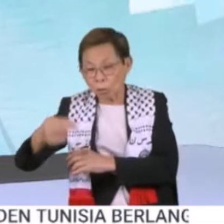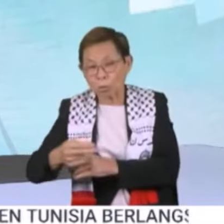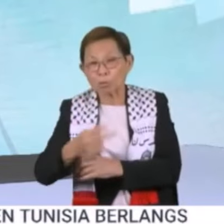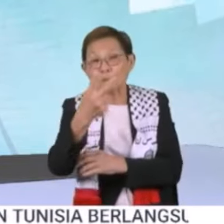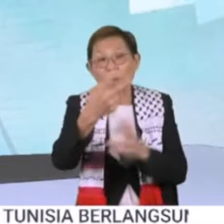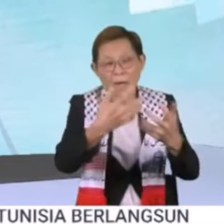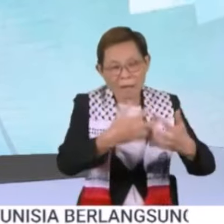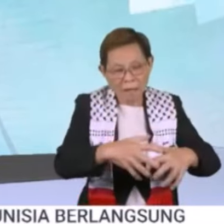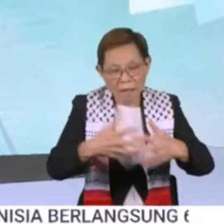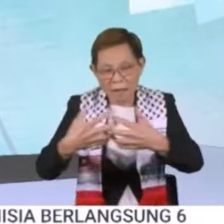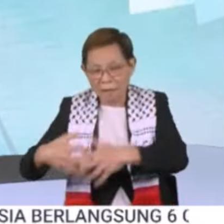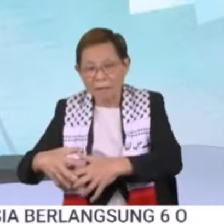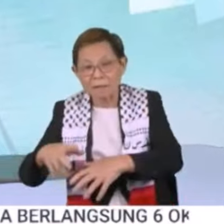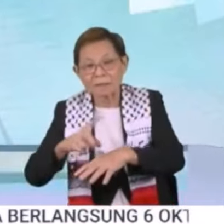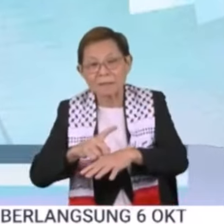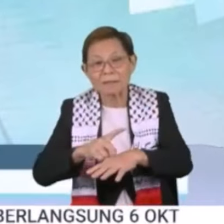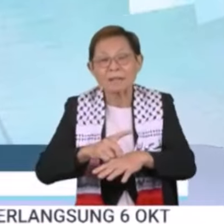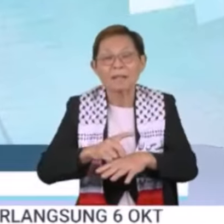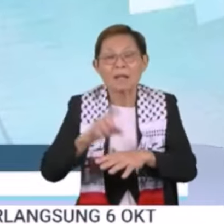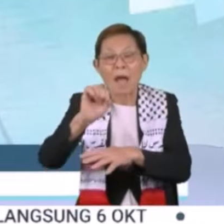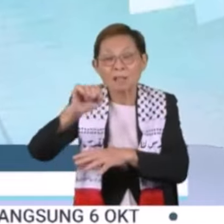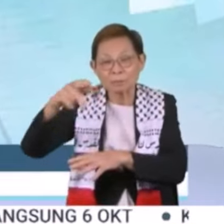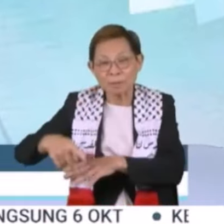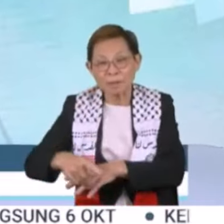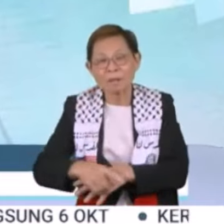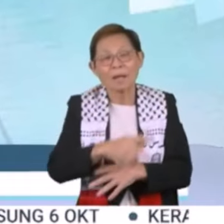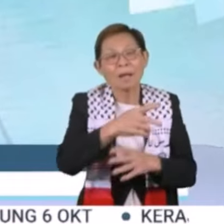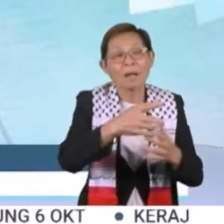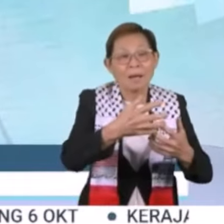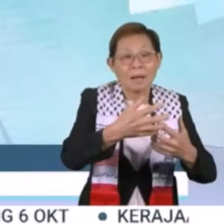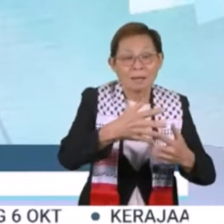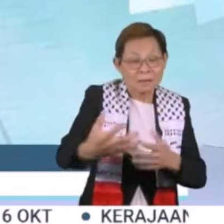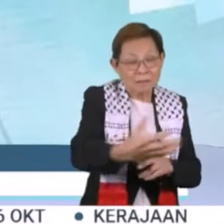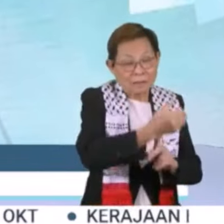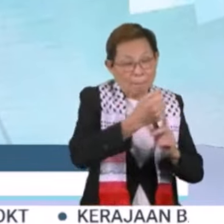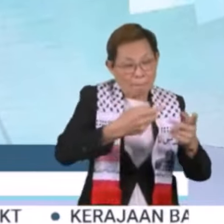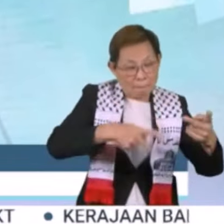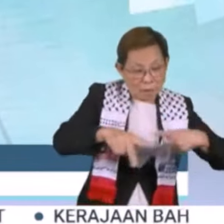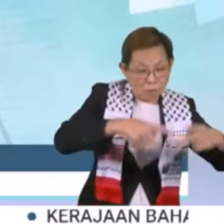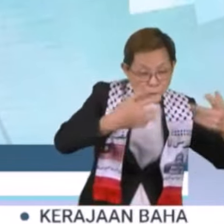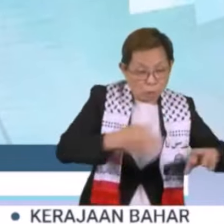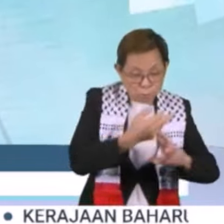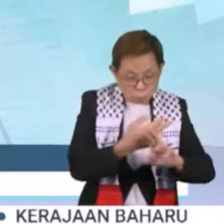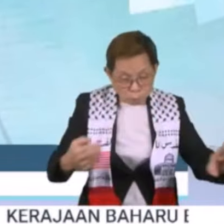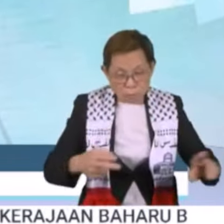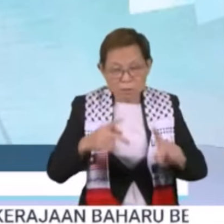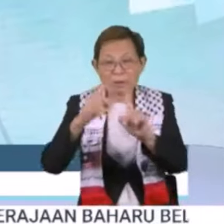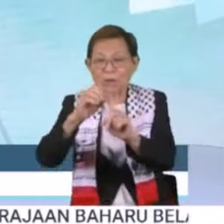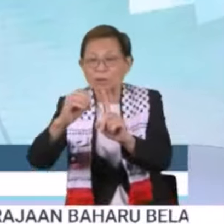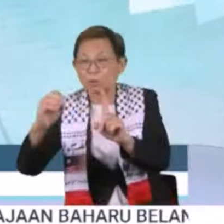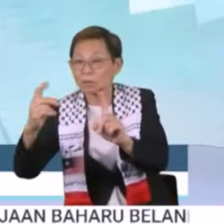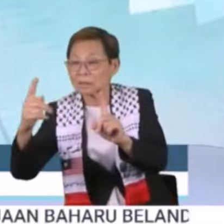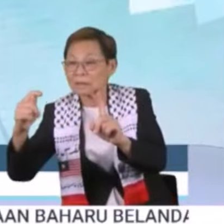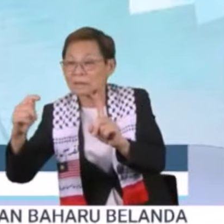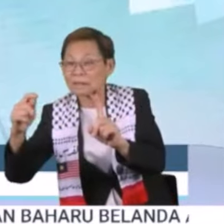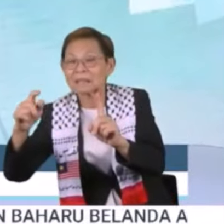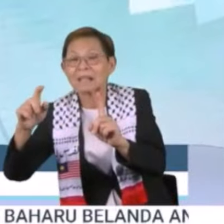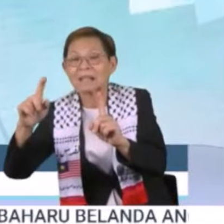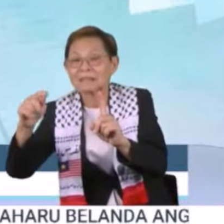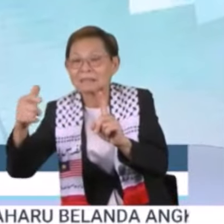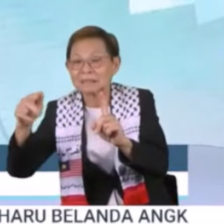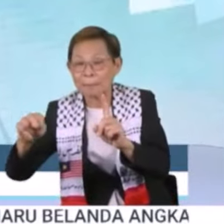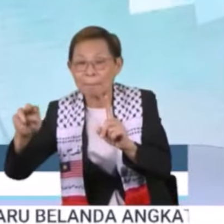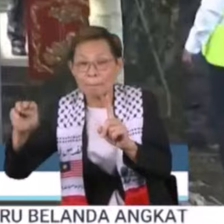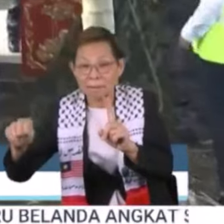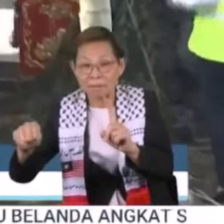Petani pagi tadi. Turut disita 100 tan metrik produk plastik yang telah disiap diproses dan 100 tan metrik produk plastik.